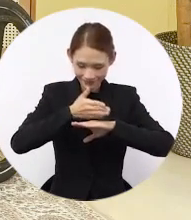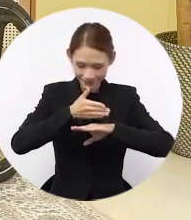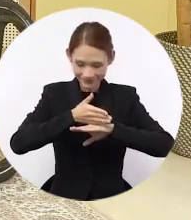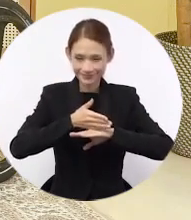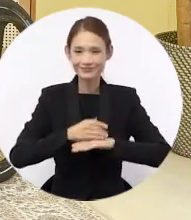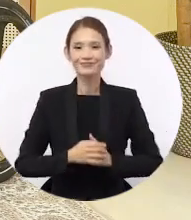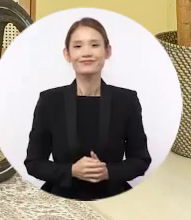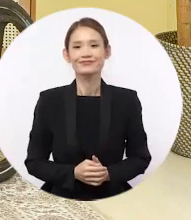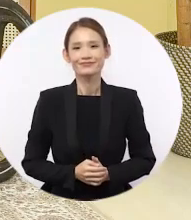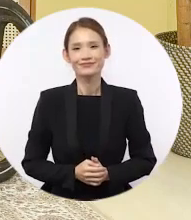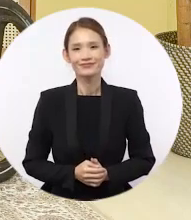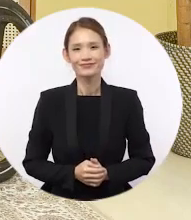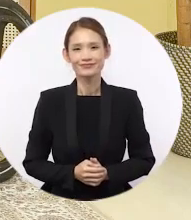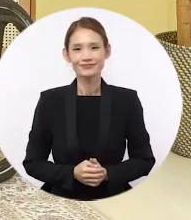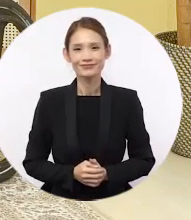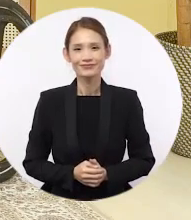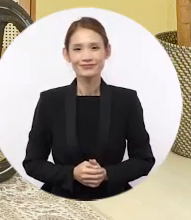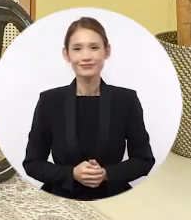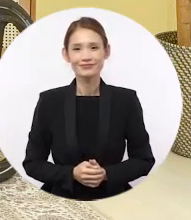감사합니다. 안녕.